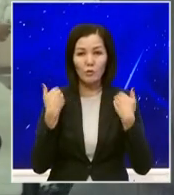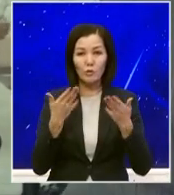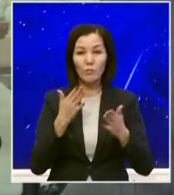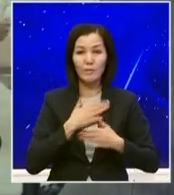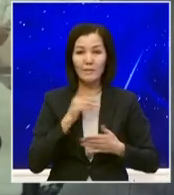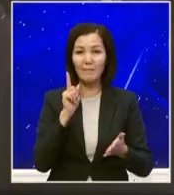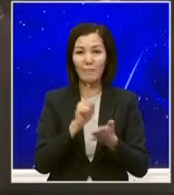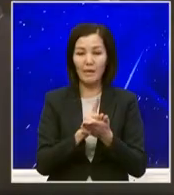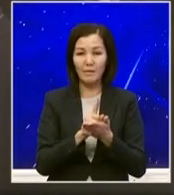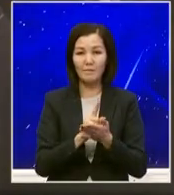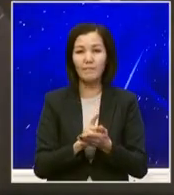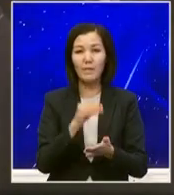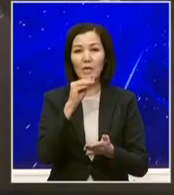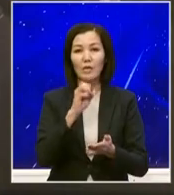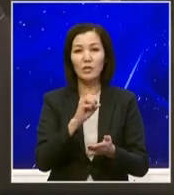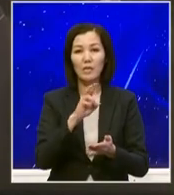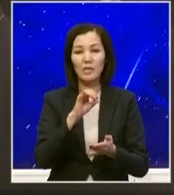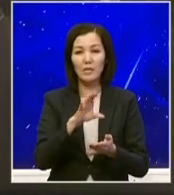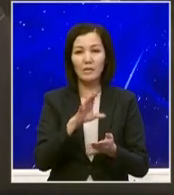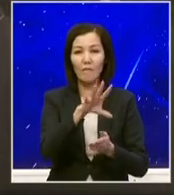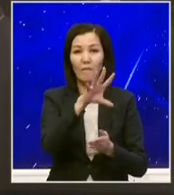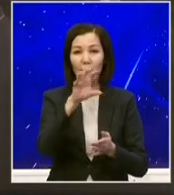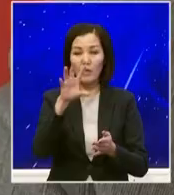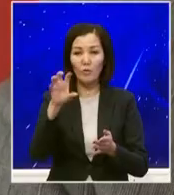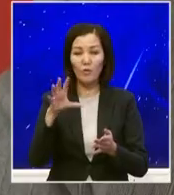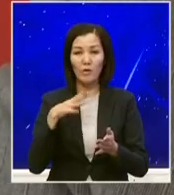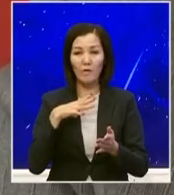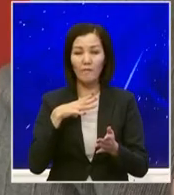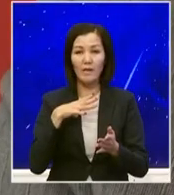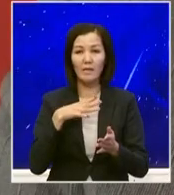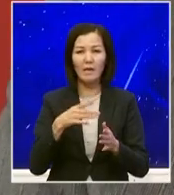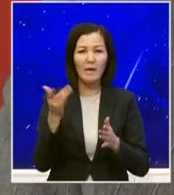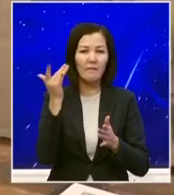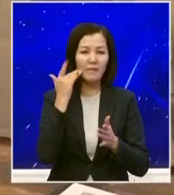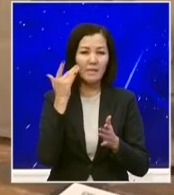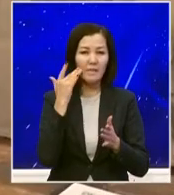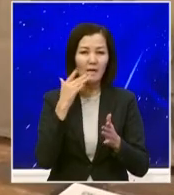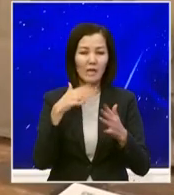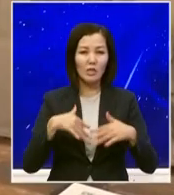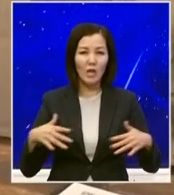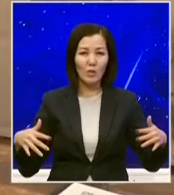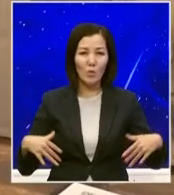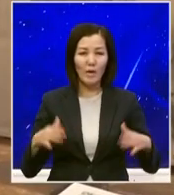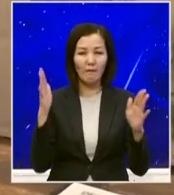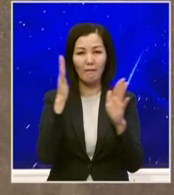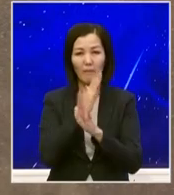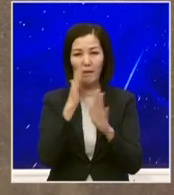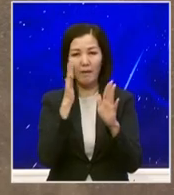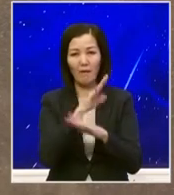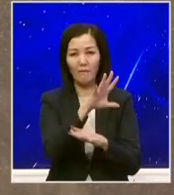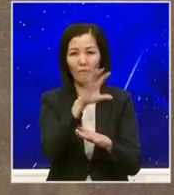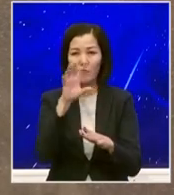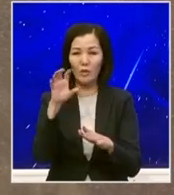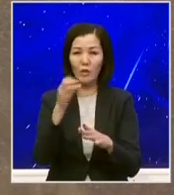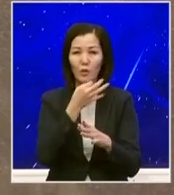нақты мақсатымыз. Жеңіс Ысқабай кәнігі фотограф, оның лентасына жиі ілігетіні жануарлар әлемі табиғат келбеті, болмыс